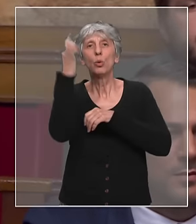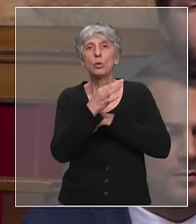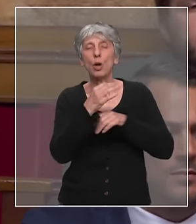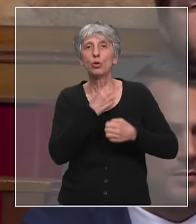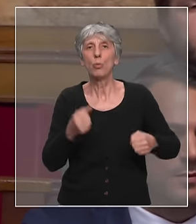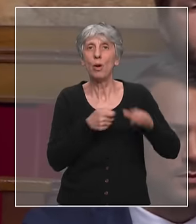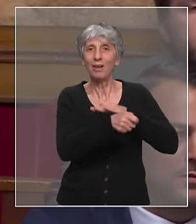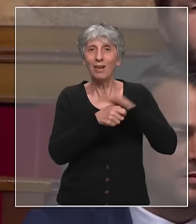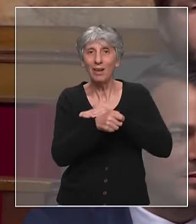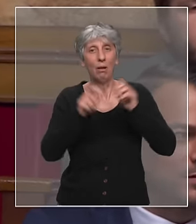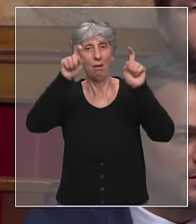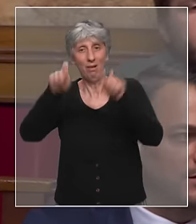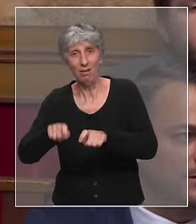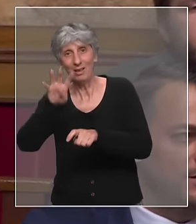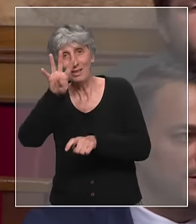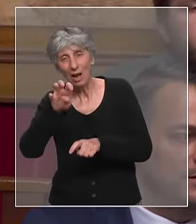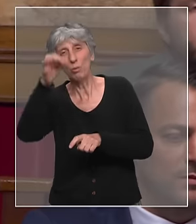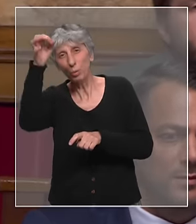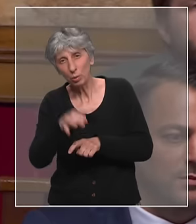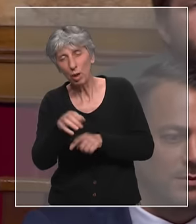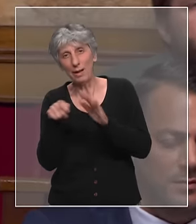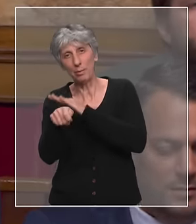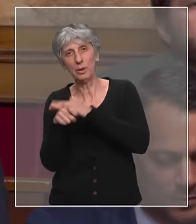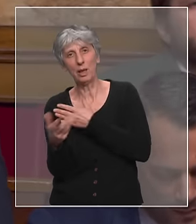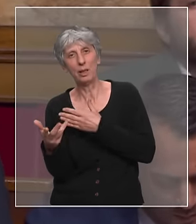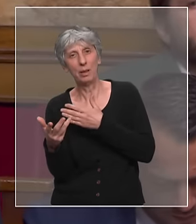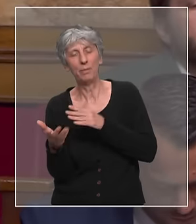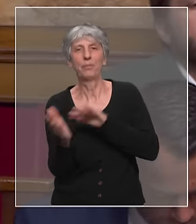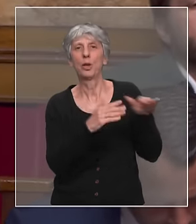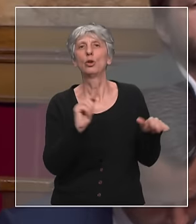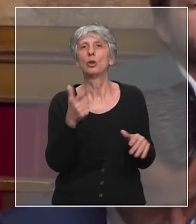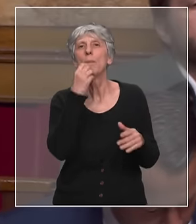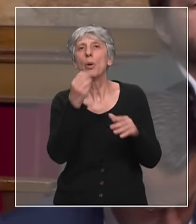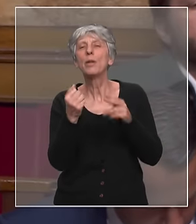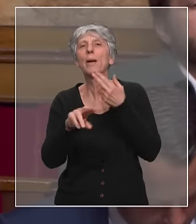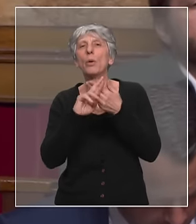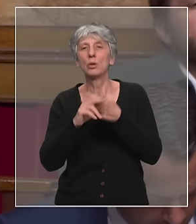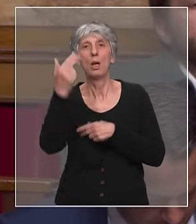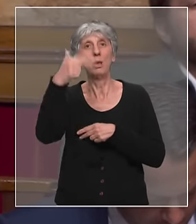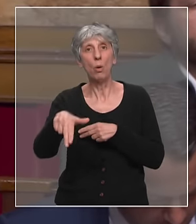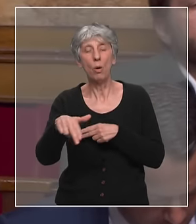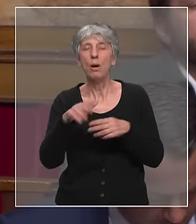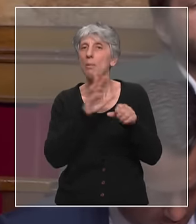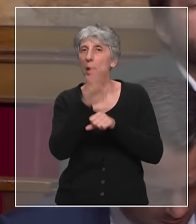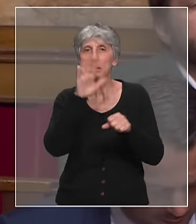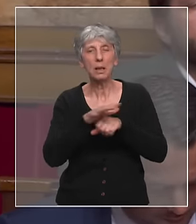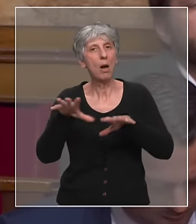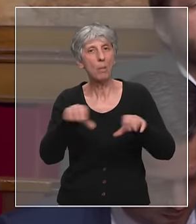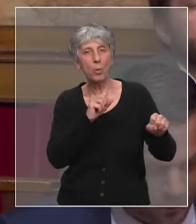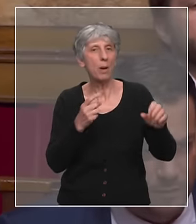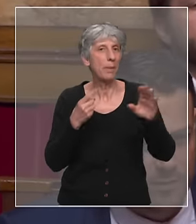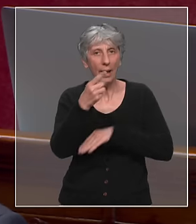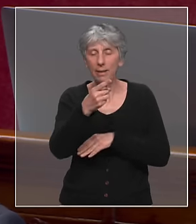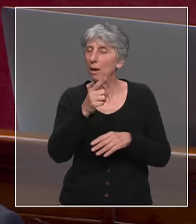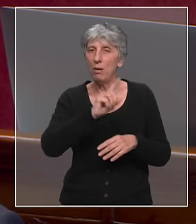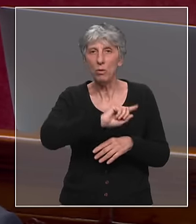indemnisés en 2008 à moins de 40% désormais. La seconde bonne réponse était non. Il n'y a pas assez d'emplois pérennes non pourvus pour le